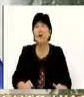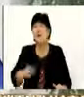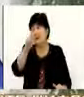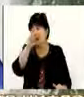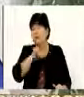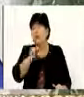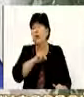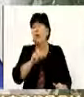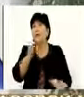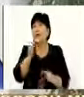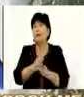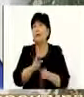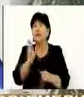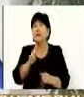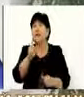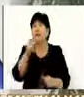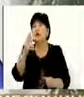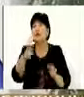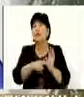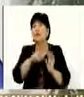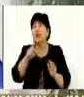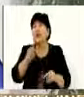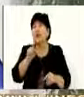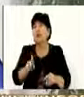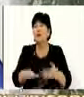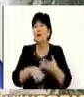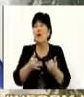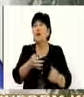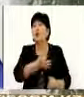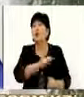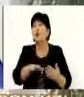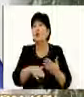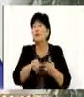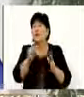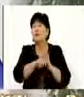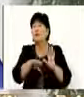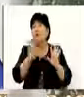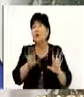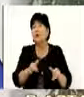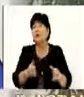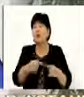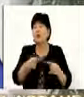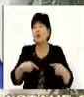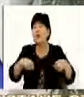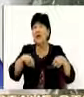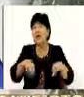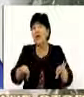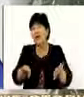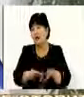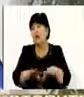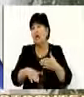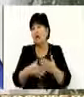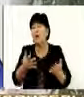работы центра обратилась 127 человек здесь оказывают юридическую помощь проверяет законность процессуальных решений а а также